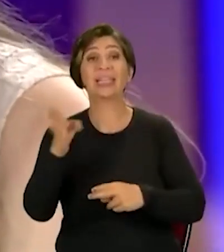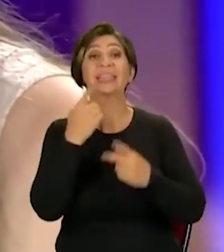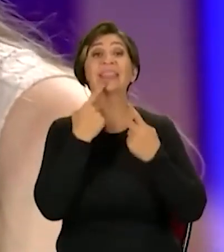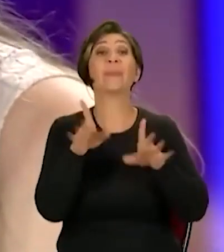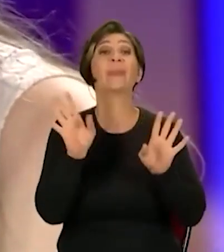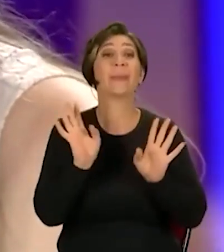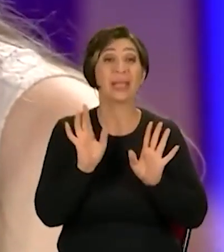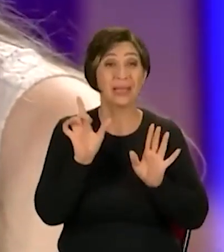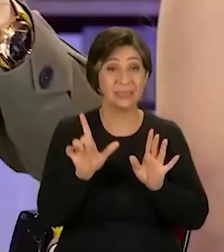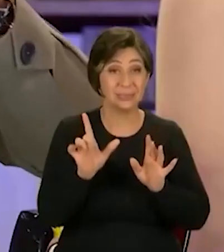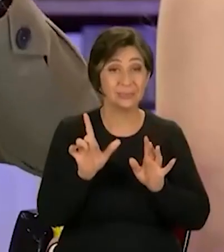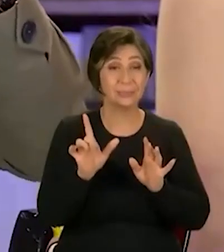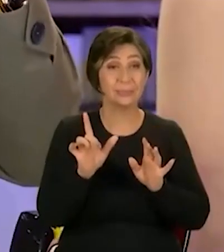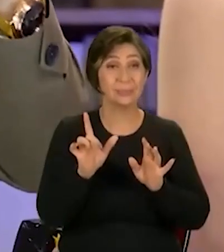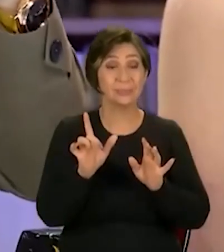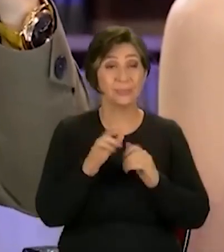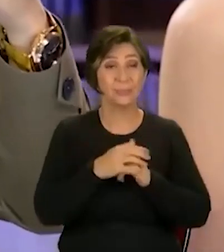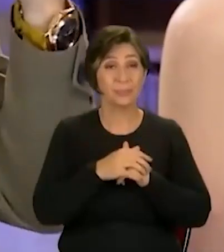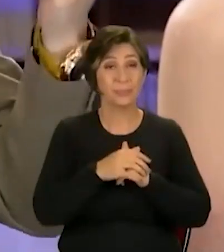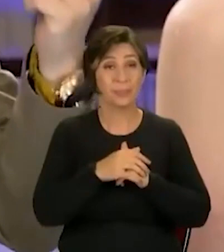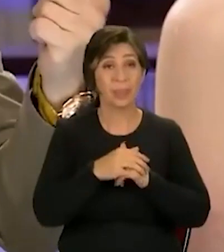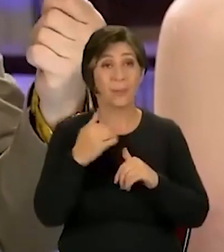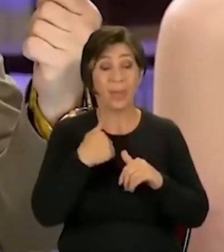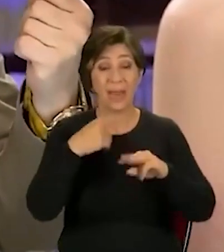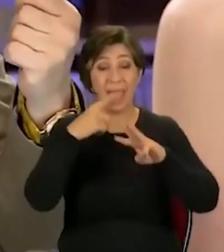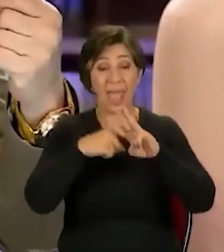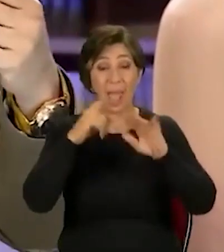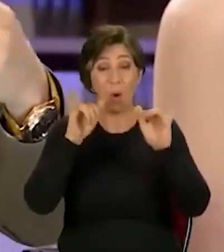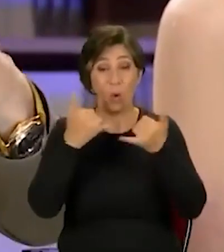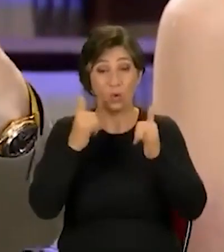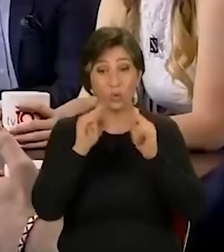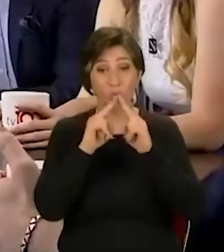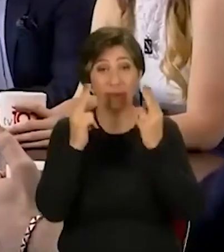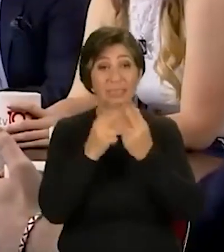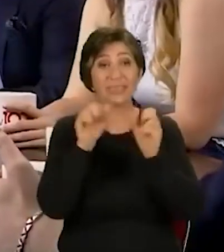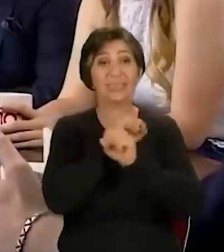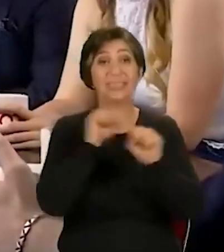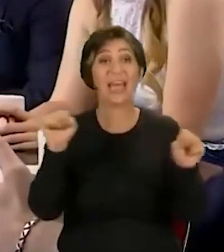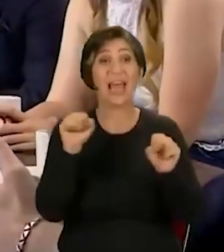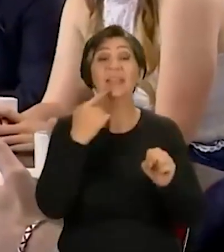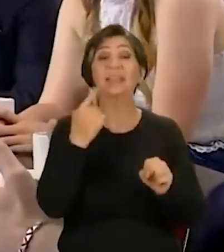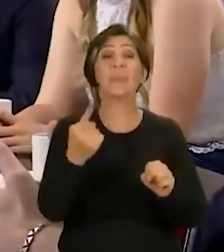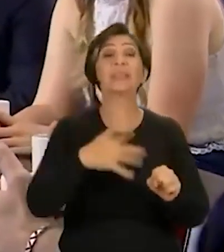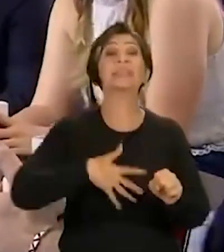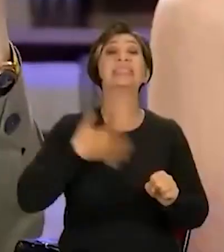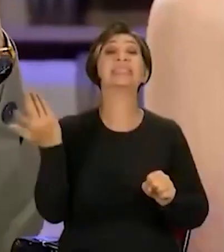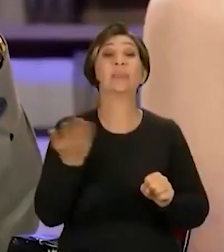demek değildir. Ben e-oyun dünyasını zararlı ilan etmeye